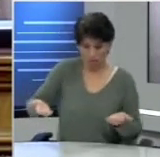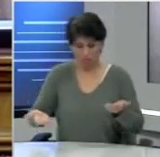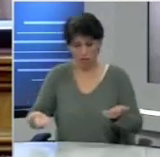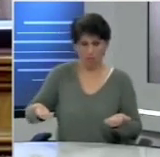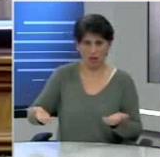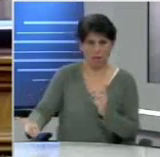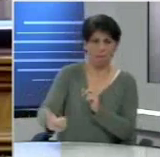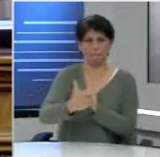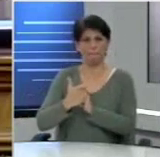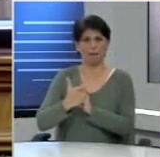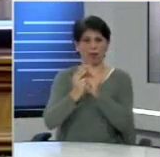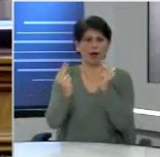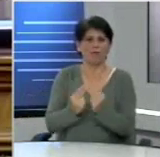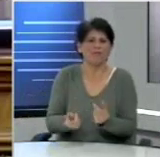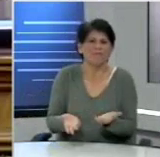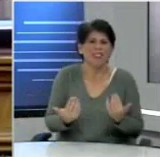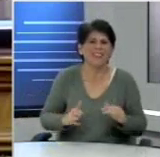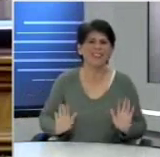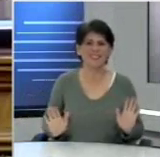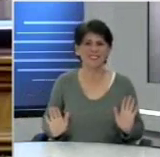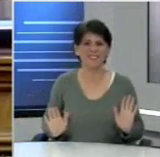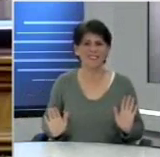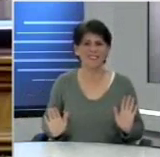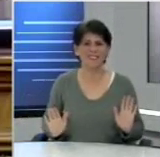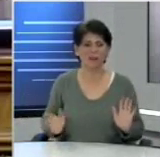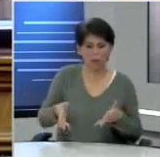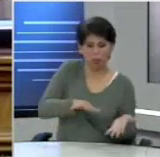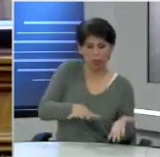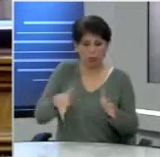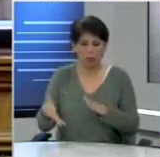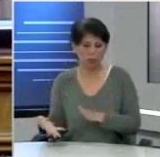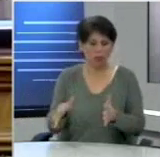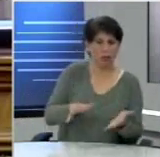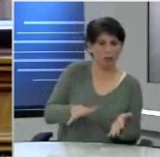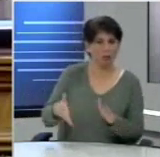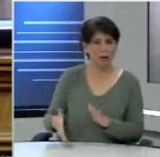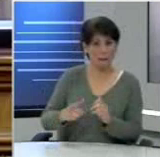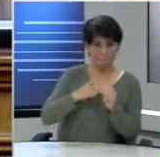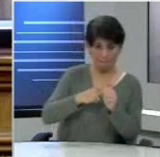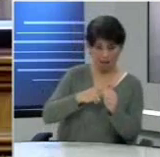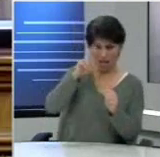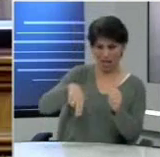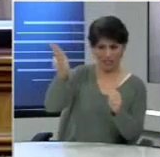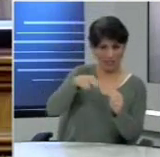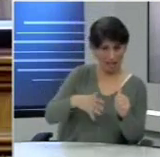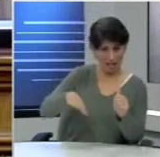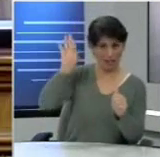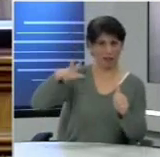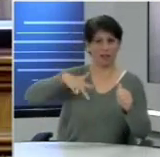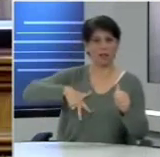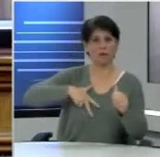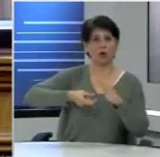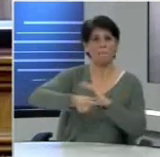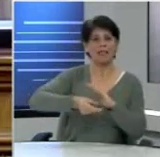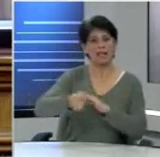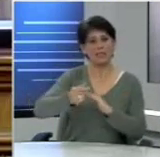να είναι καθόλου αποτελεσματικοί. Τη μία κατήργησαν με το που ήρθαν το Υπουργείο